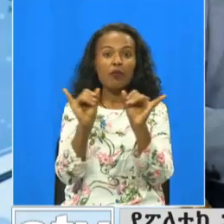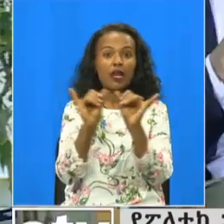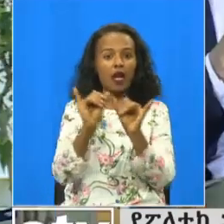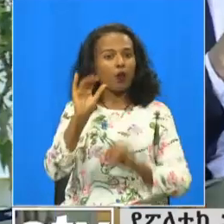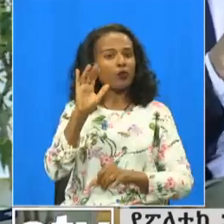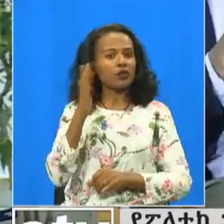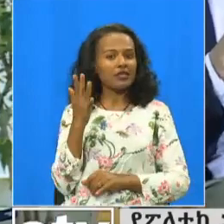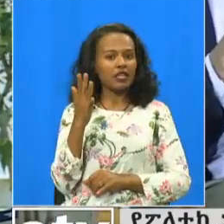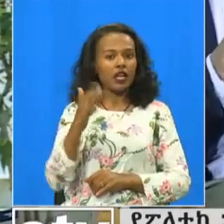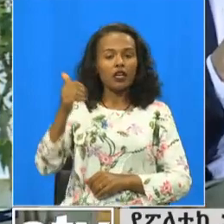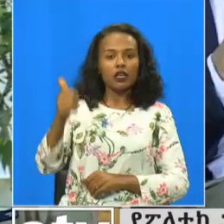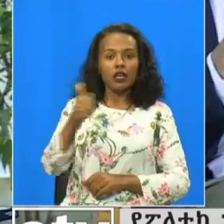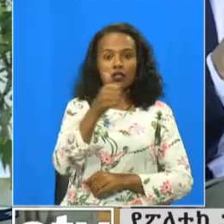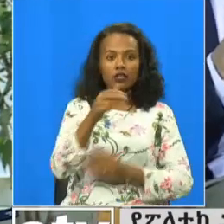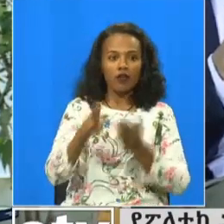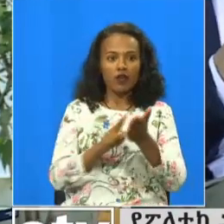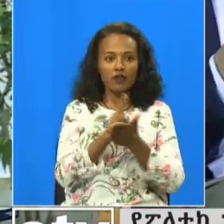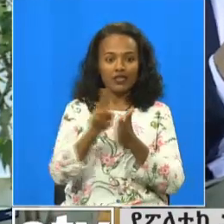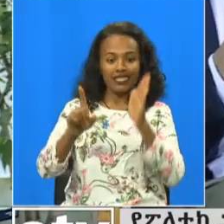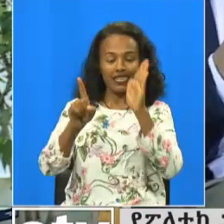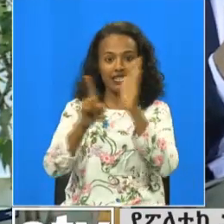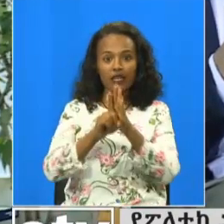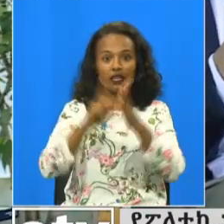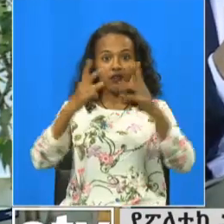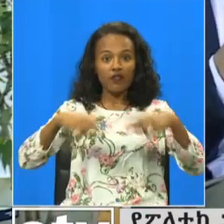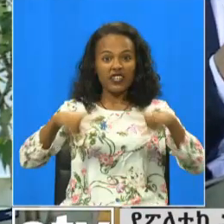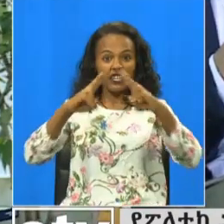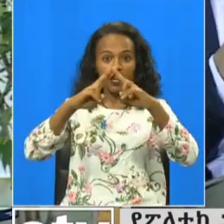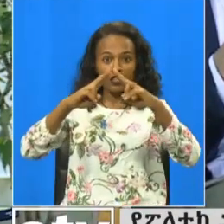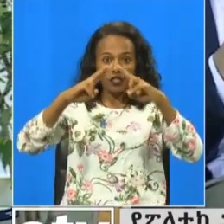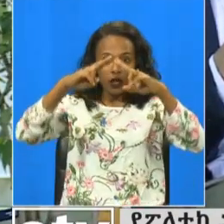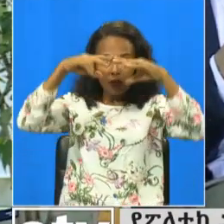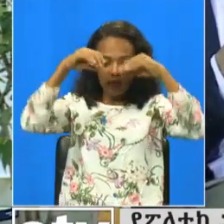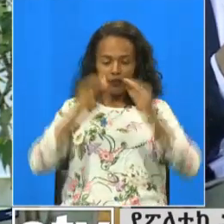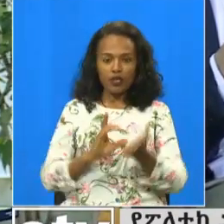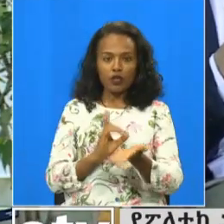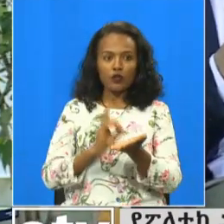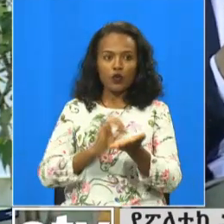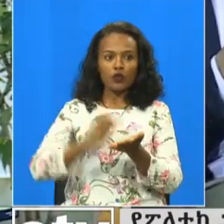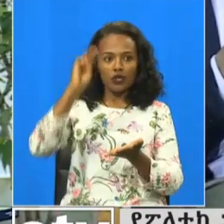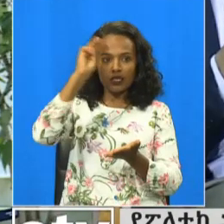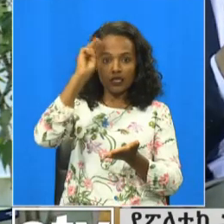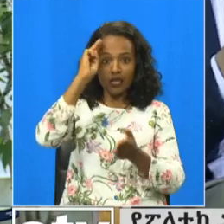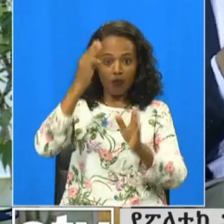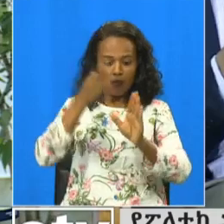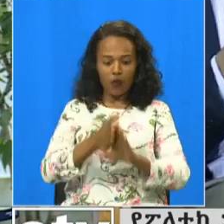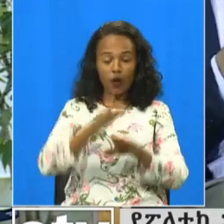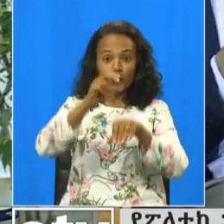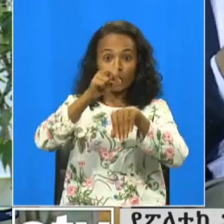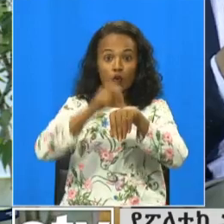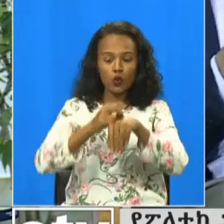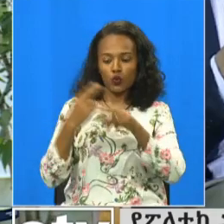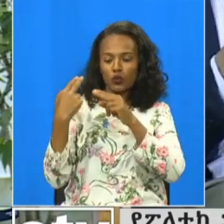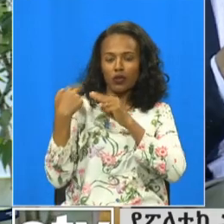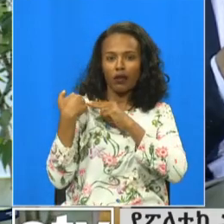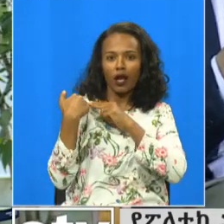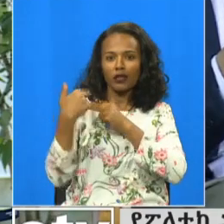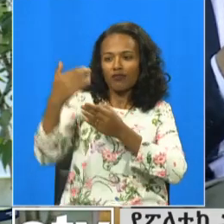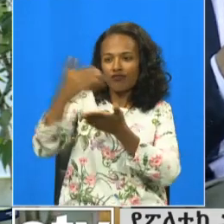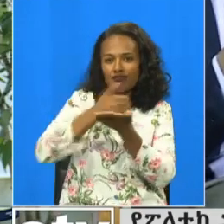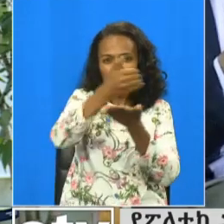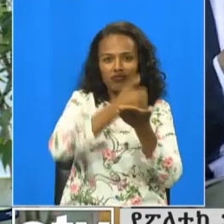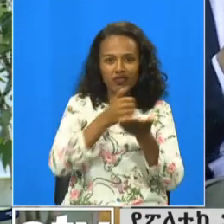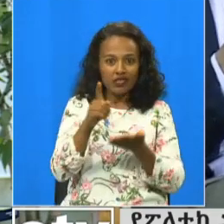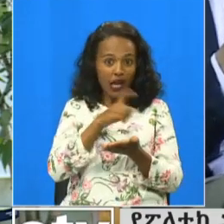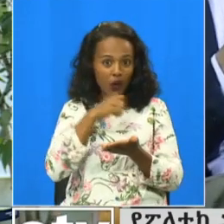ይመስለኛል። የአዲስ አበባ ዩኒቨርሲቲ የህግና የፌዴራሊዝም መምህር ዶክተር ሲሳይ መንግስቴ በበኩላቸው ወቅቱ ስልጣን የምንሻማበት ሳይሆን